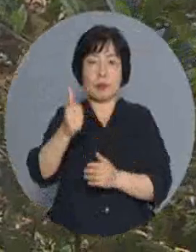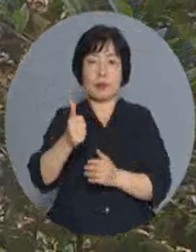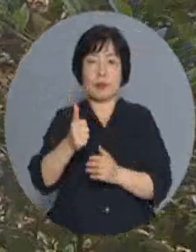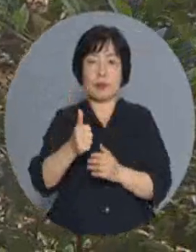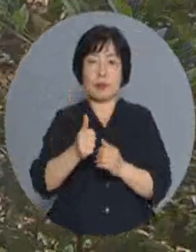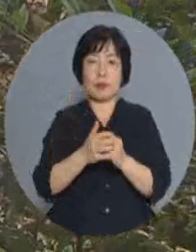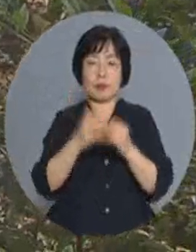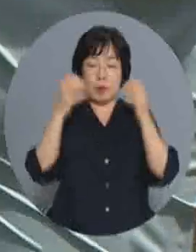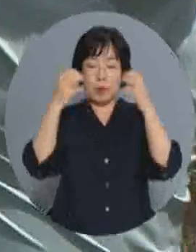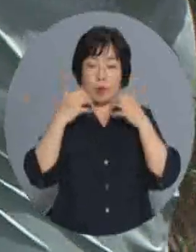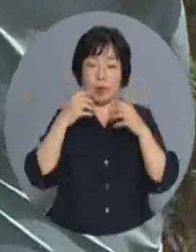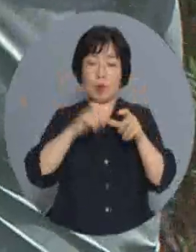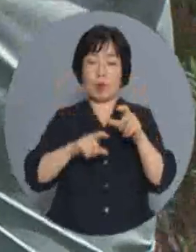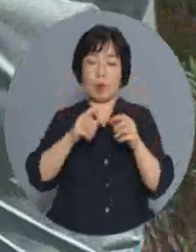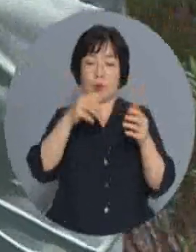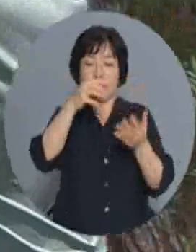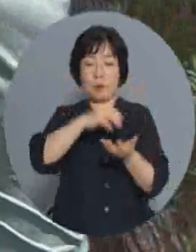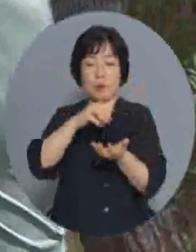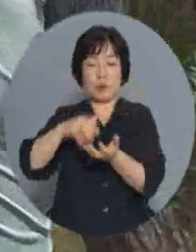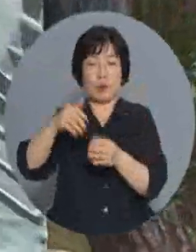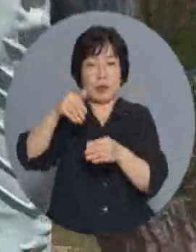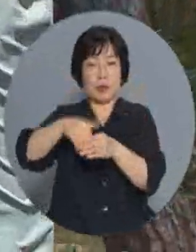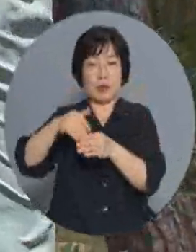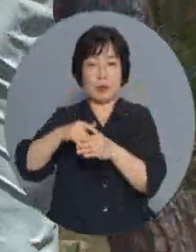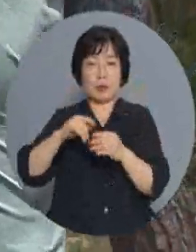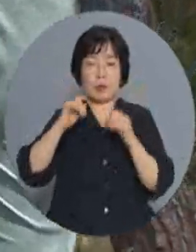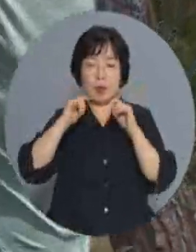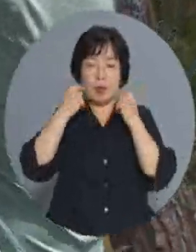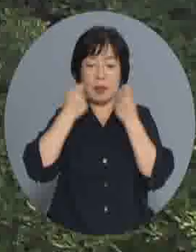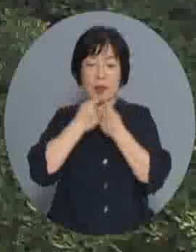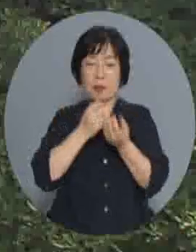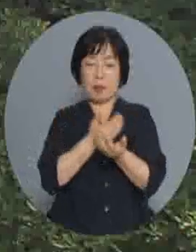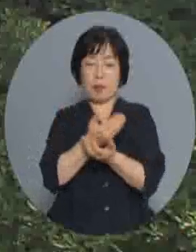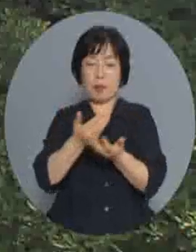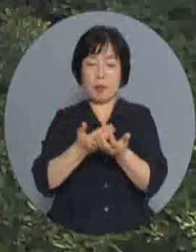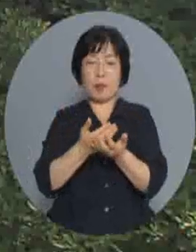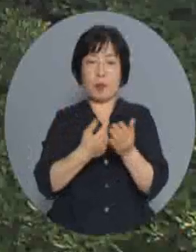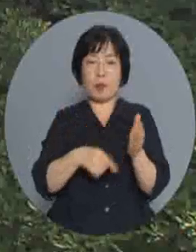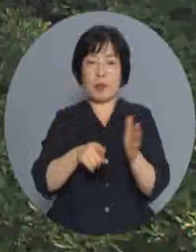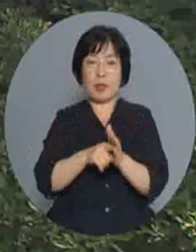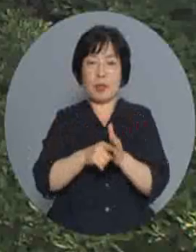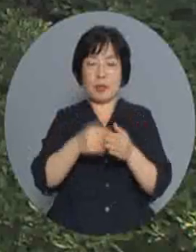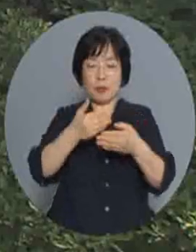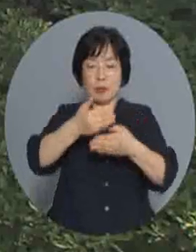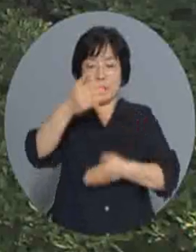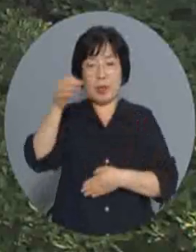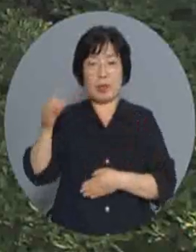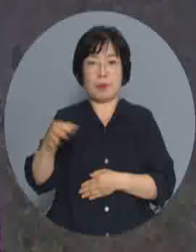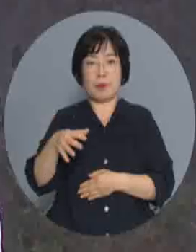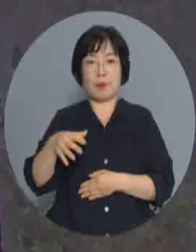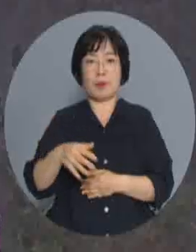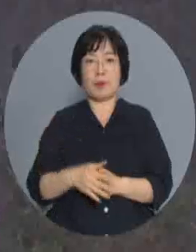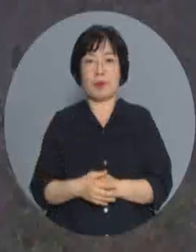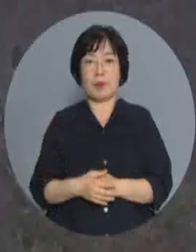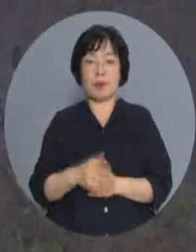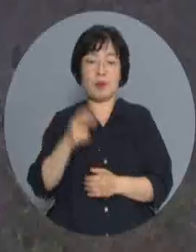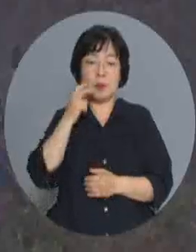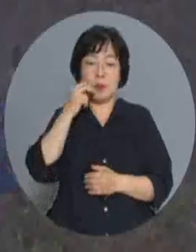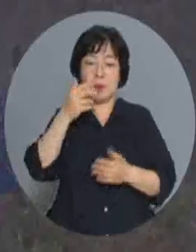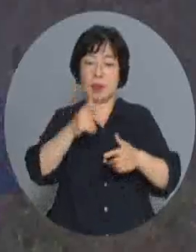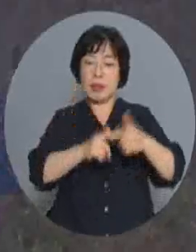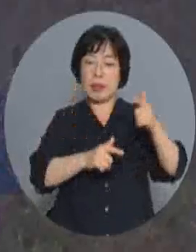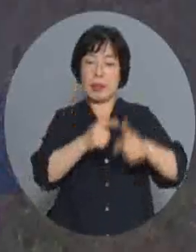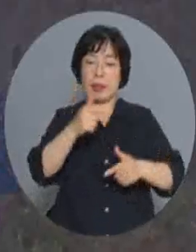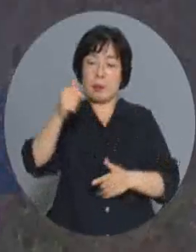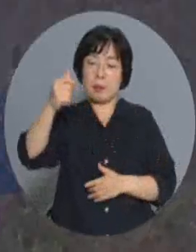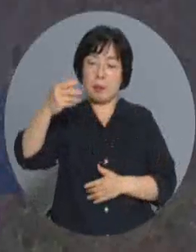초화류를 더 심고 멋진 정원을 모든 사람들과 나누기 위해 무료로 개방하겠다는 뜻을 밝혔습니다 소나무가 제가 몇